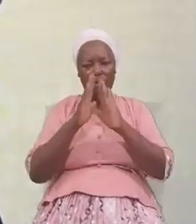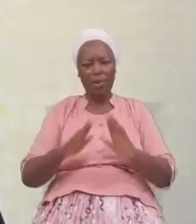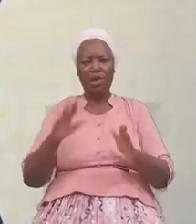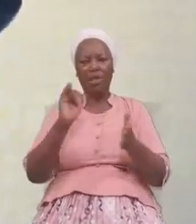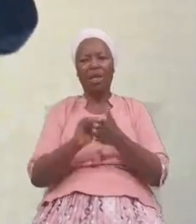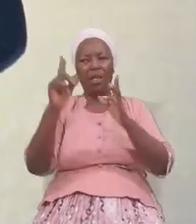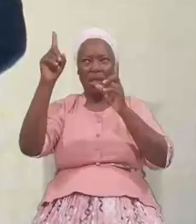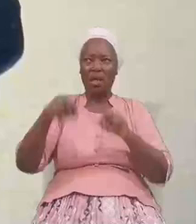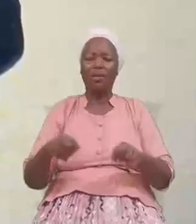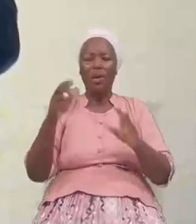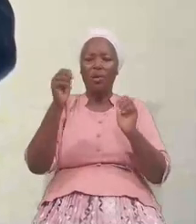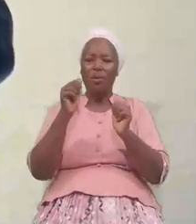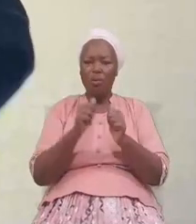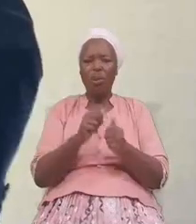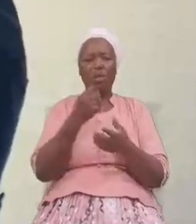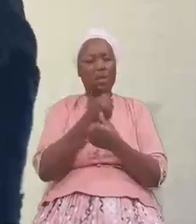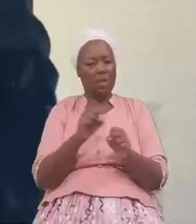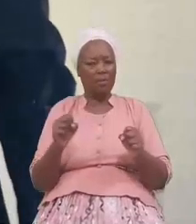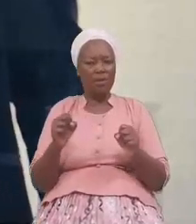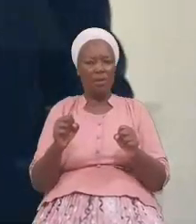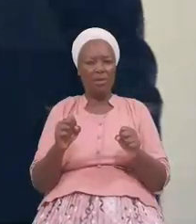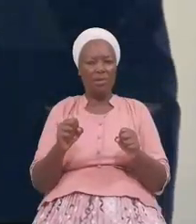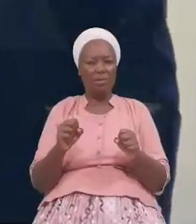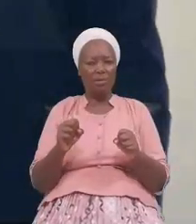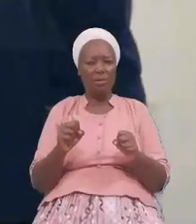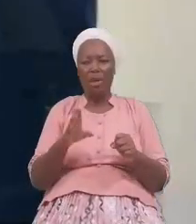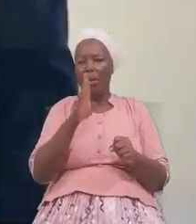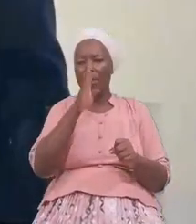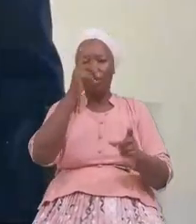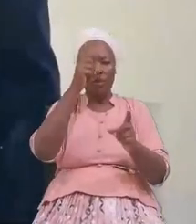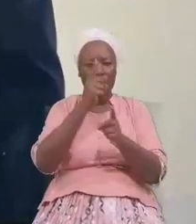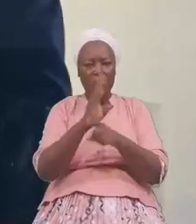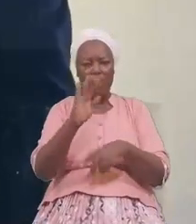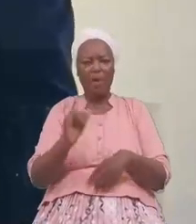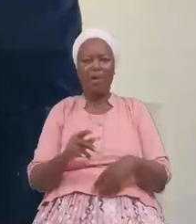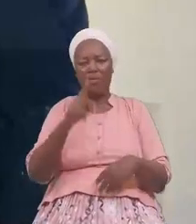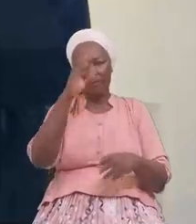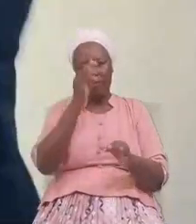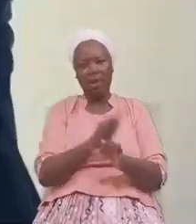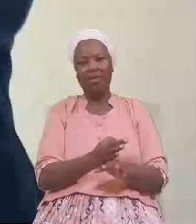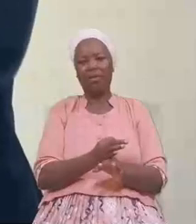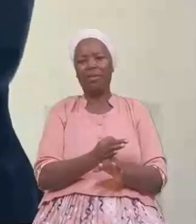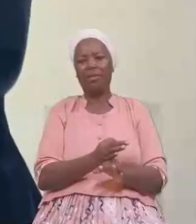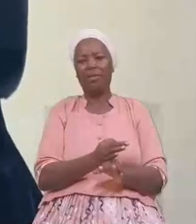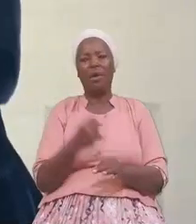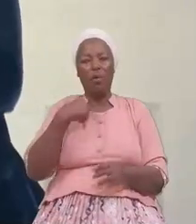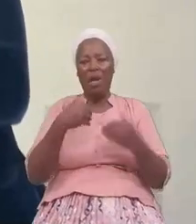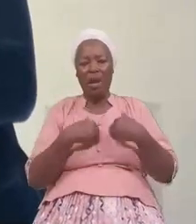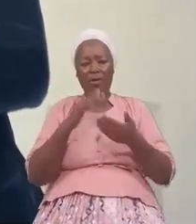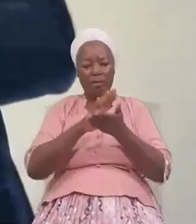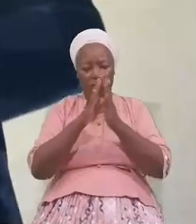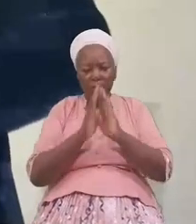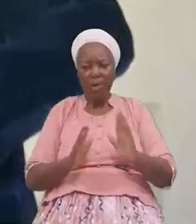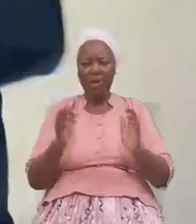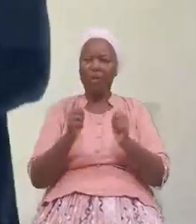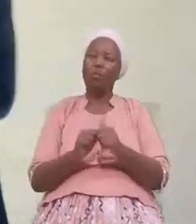au salut. Étant justifié par la foi, nous avons la paix avec Dieu. Que